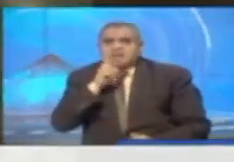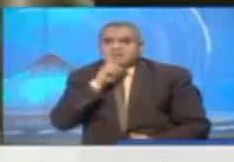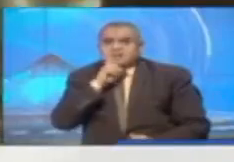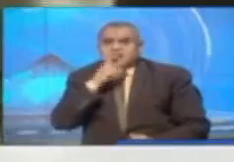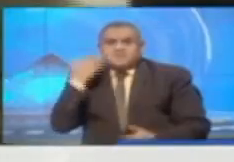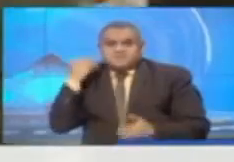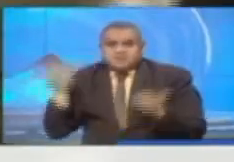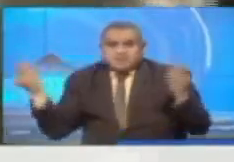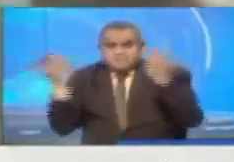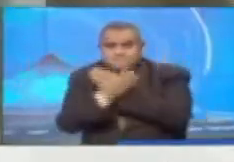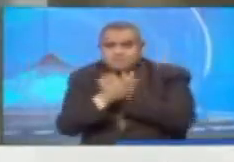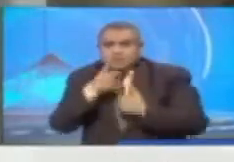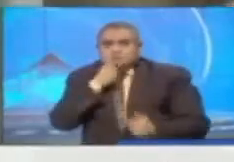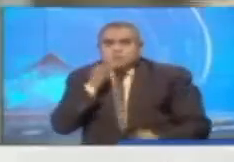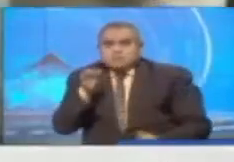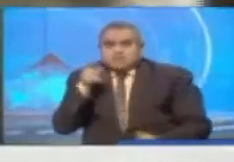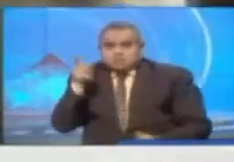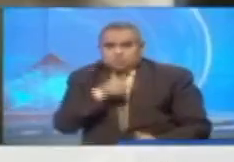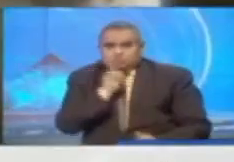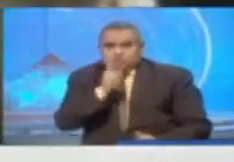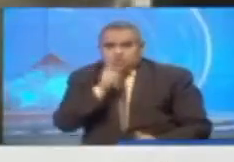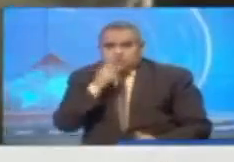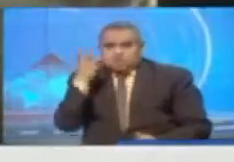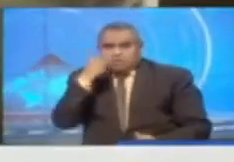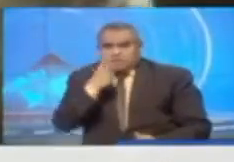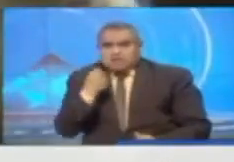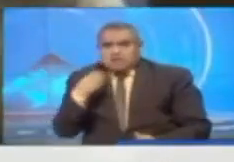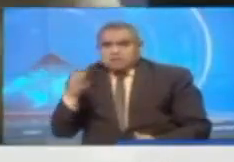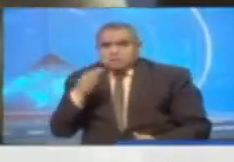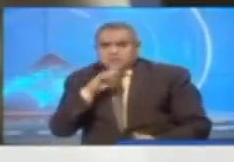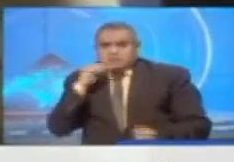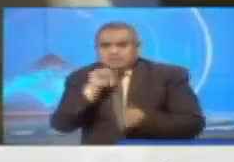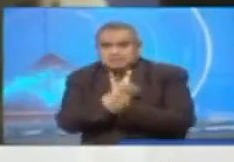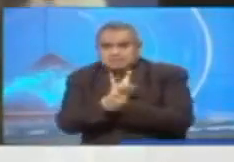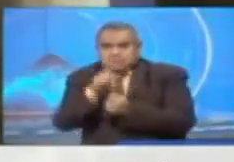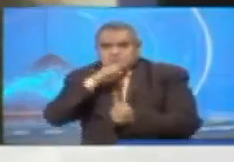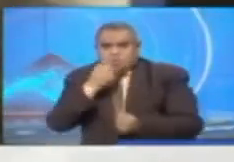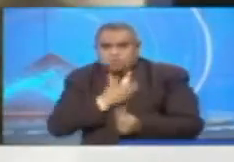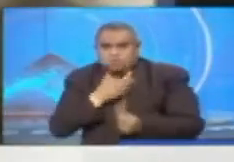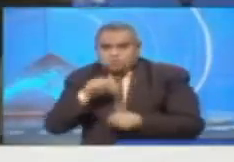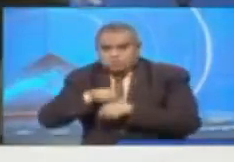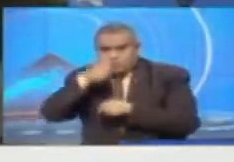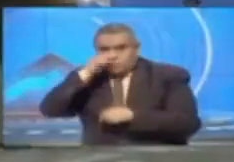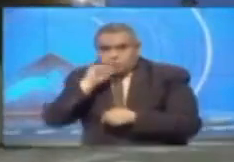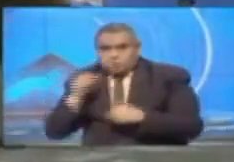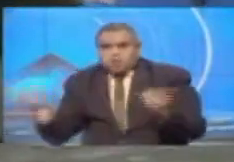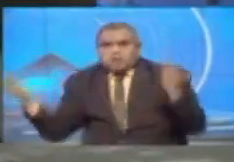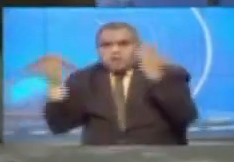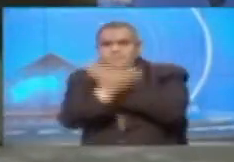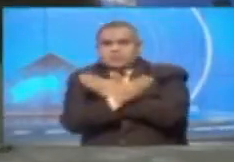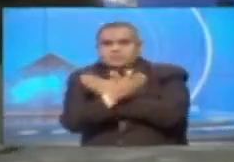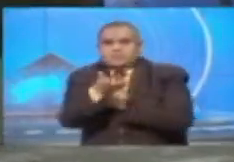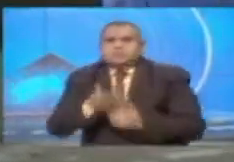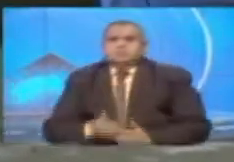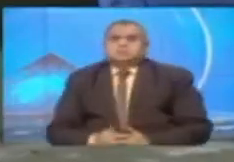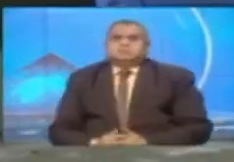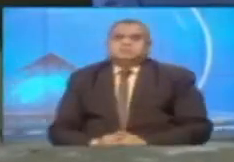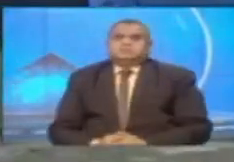في 23 من نوفمبر الجاري 35 أسيرا روسيا لدى أوكرانيا.